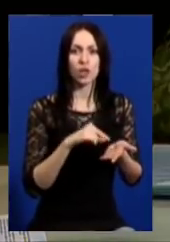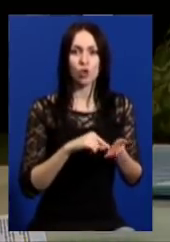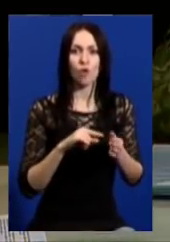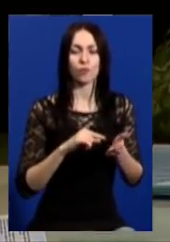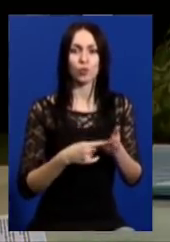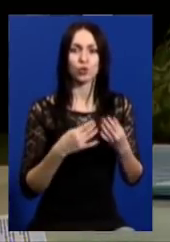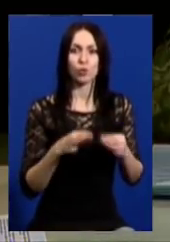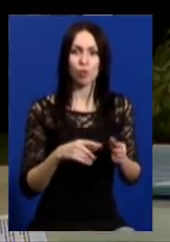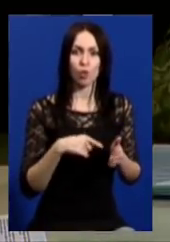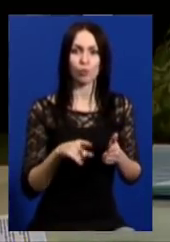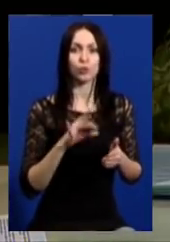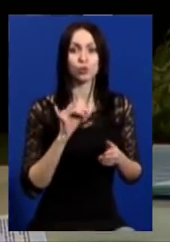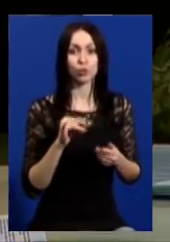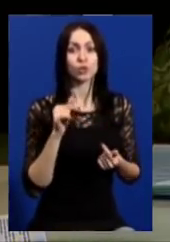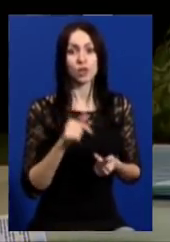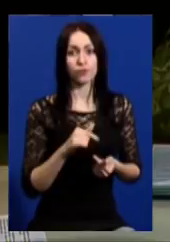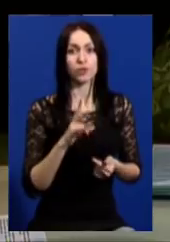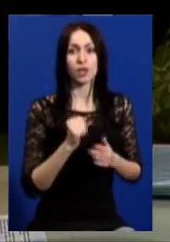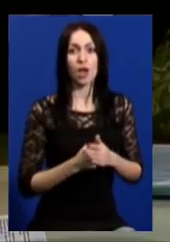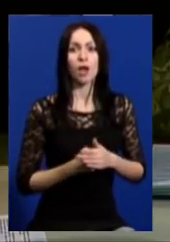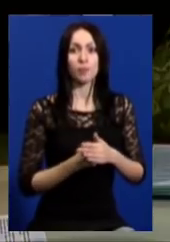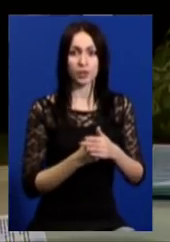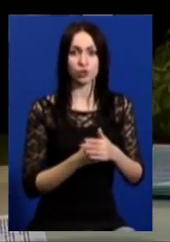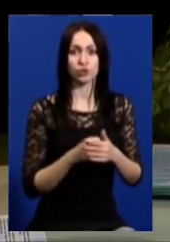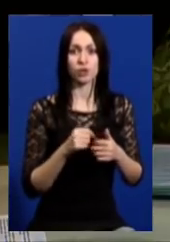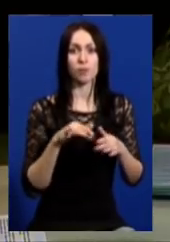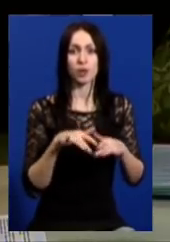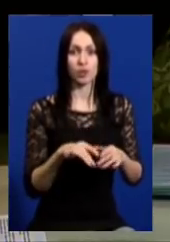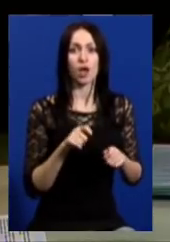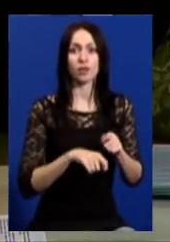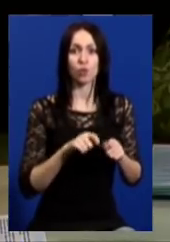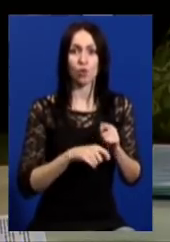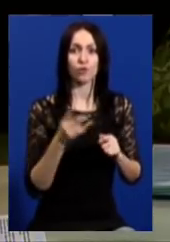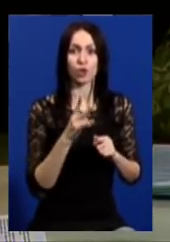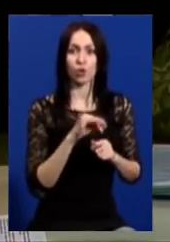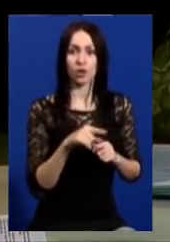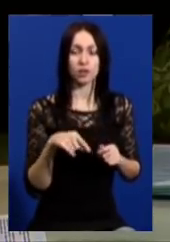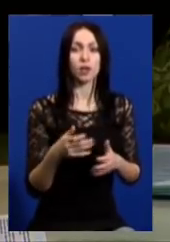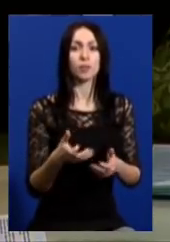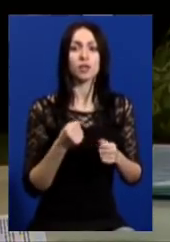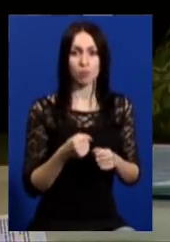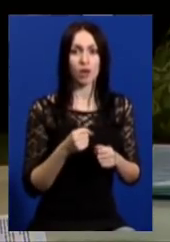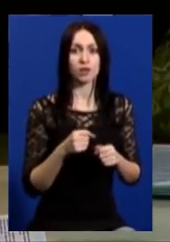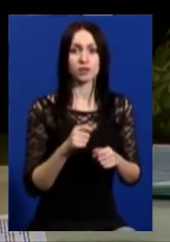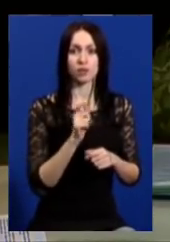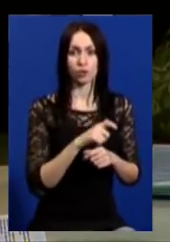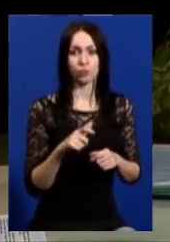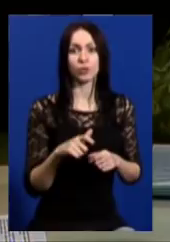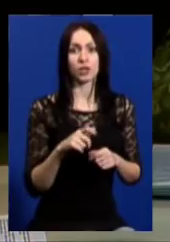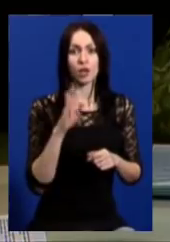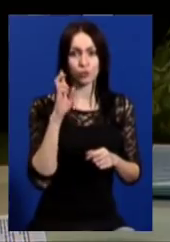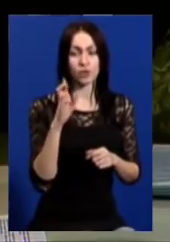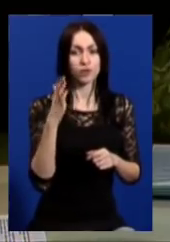пропуску. І, відповідно, на підставі заходів контролю другої лінії приймається посадовими особами